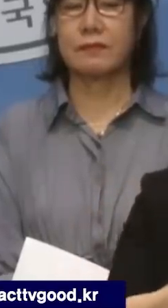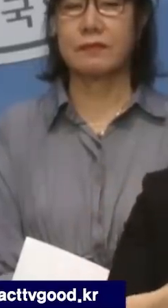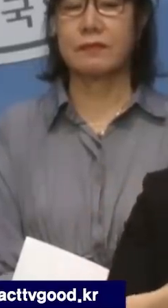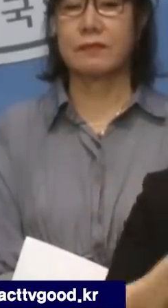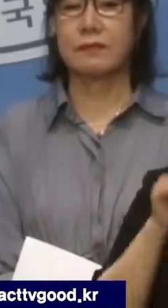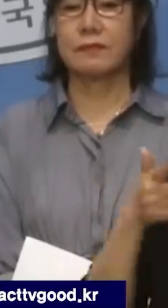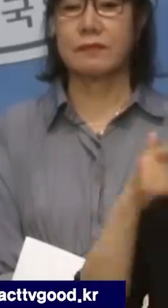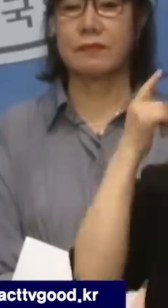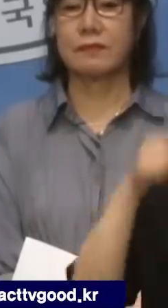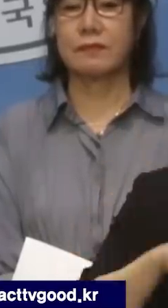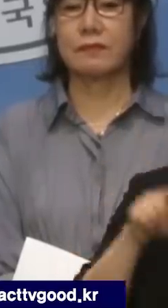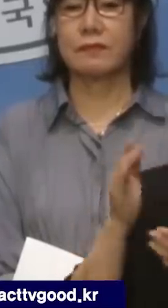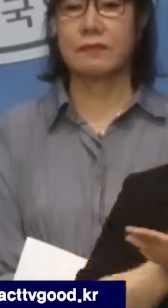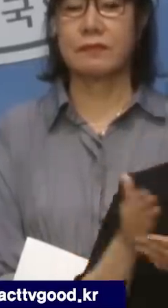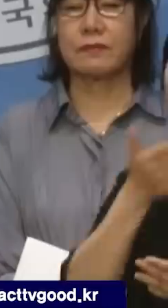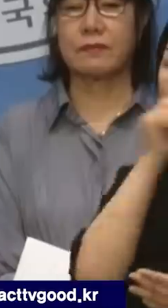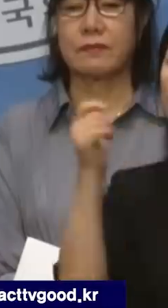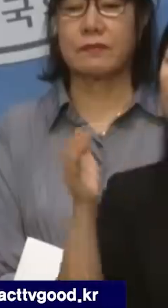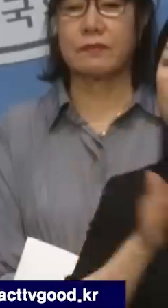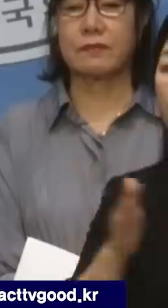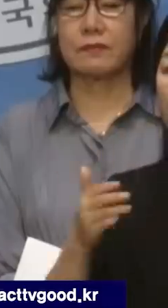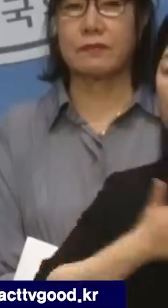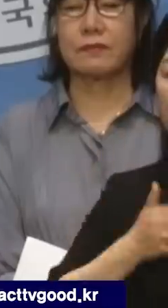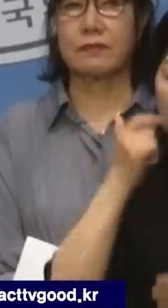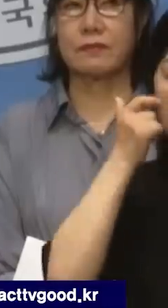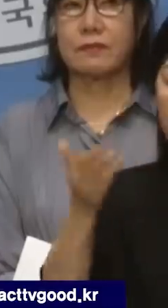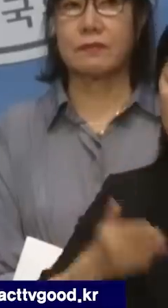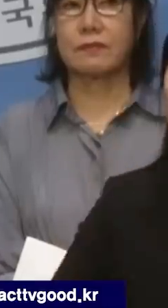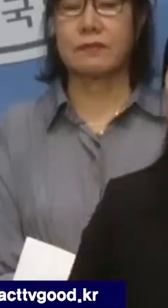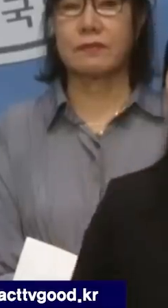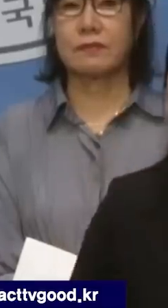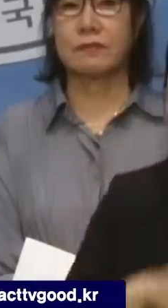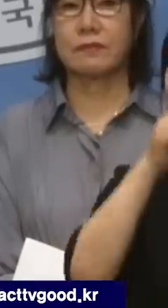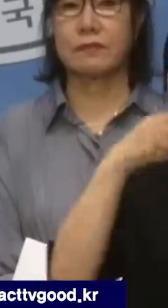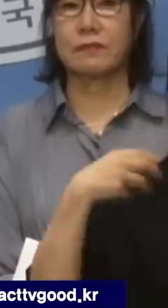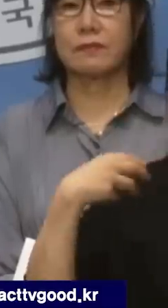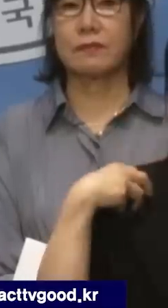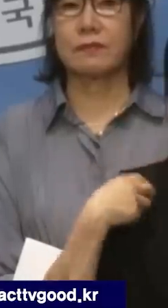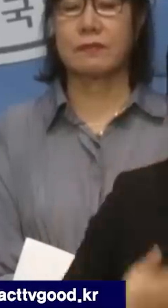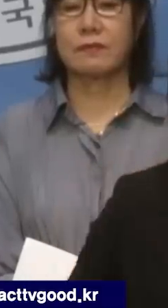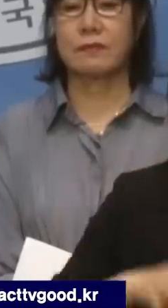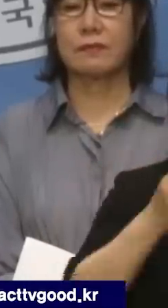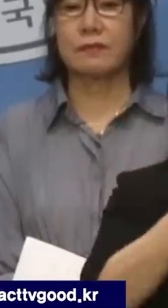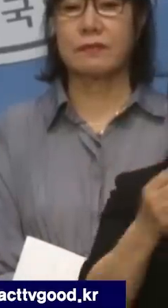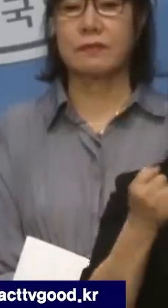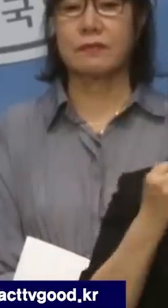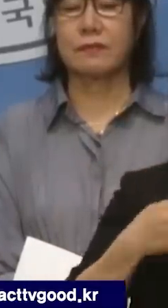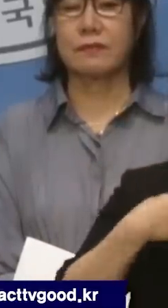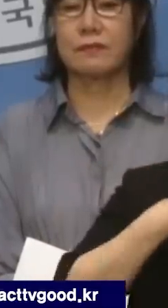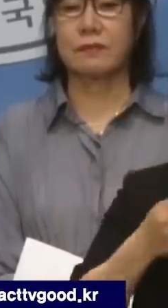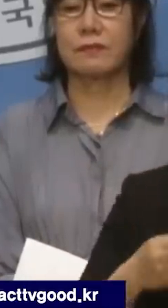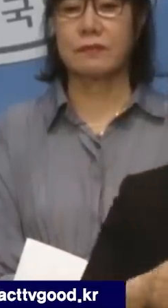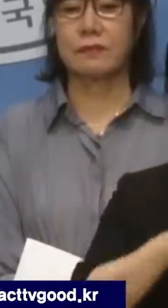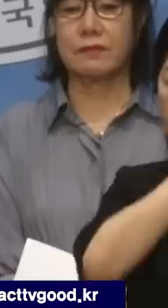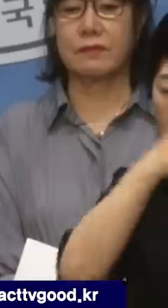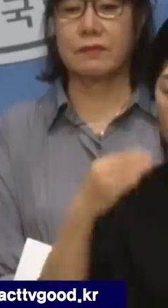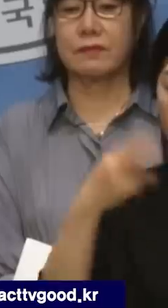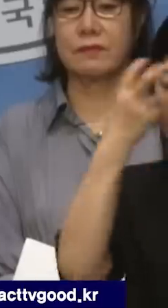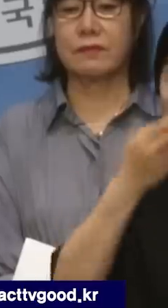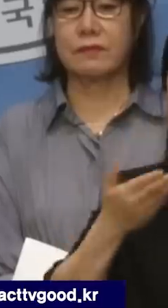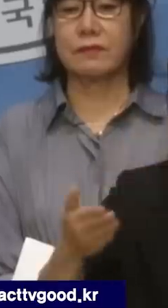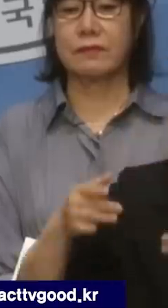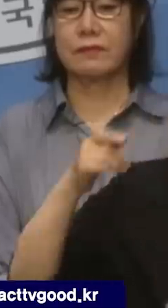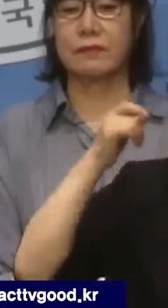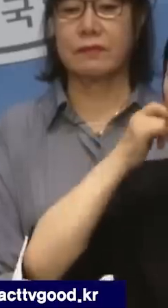능력이 부족해서 불안해하는 게 아닙니다. 정부가 국민의 건강과 안전을 제대로